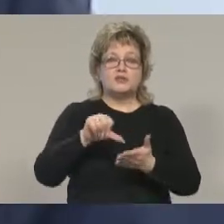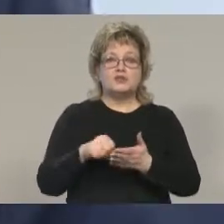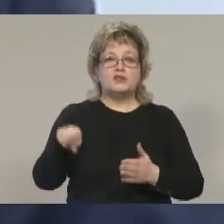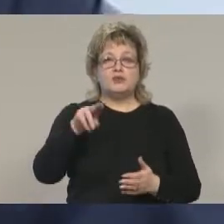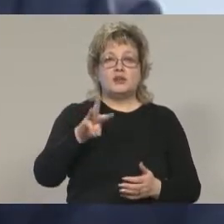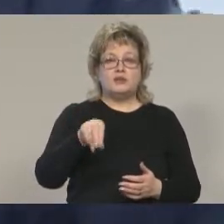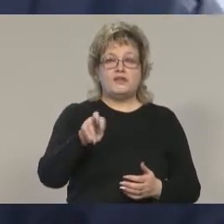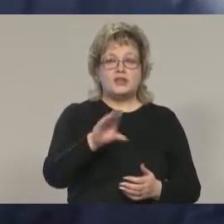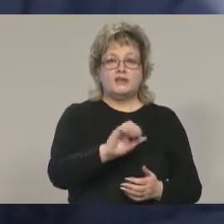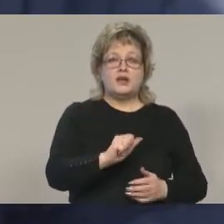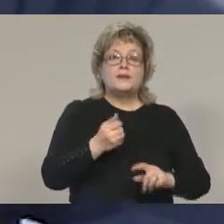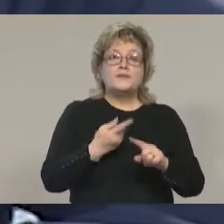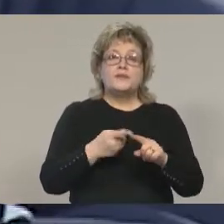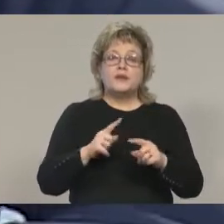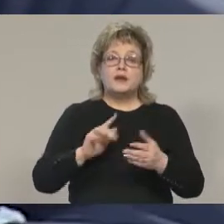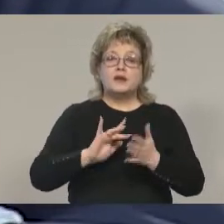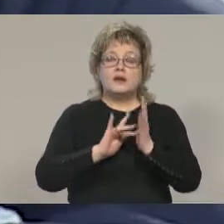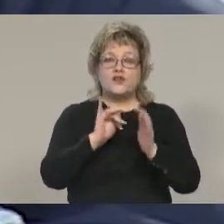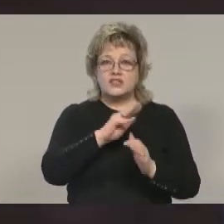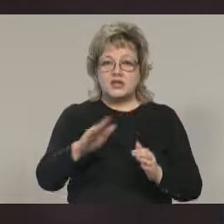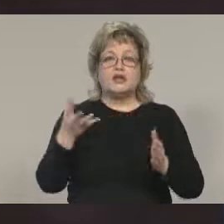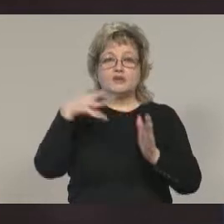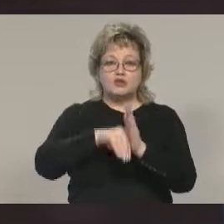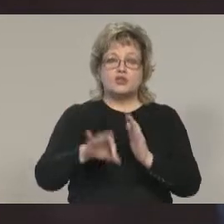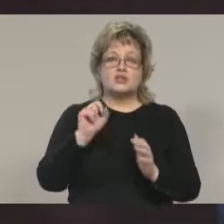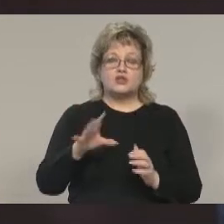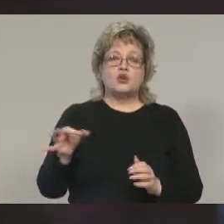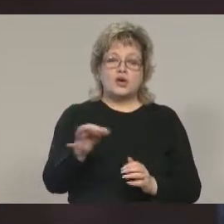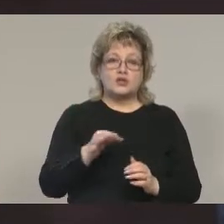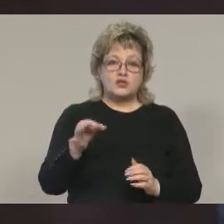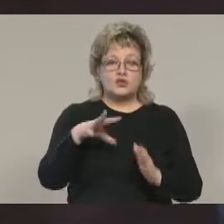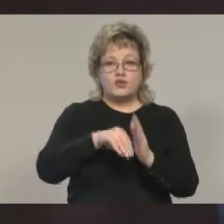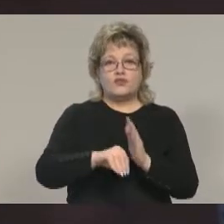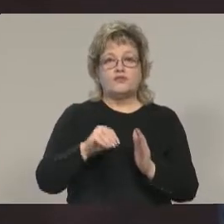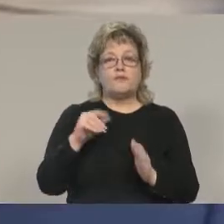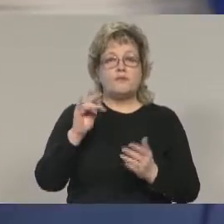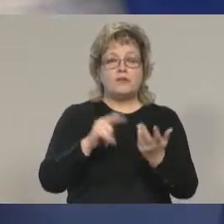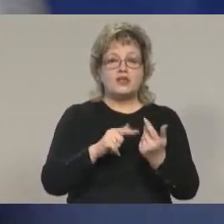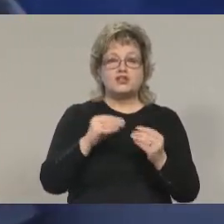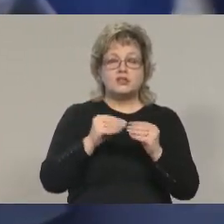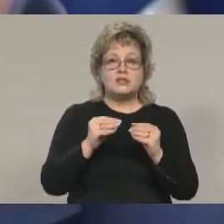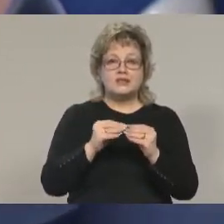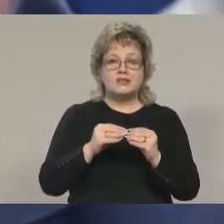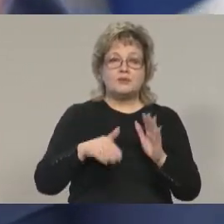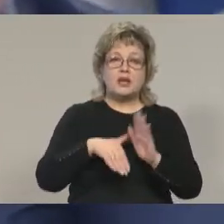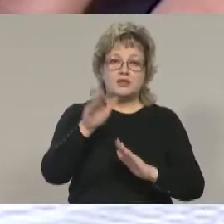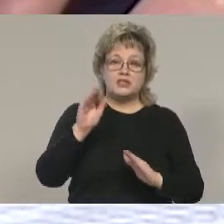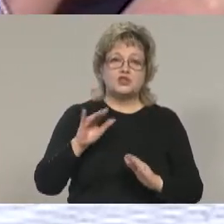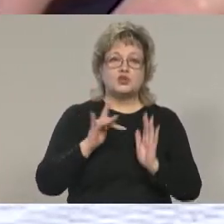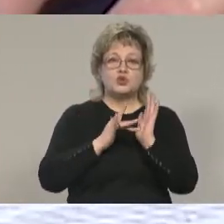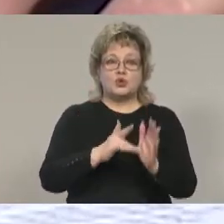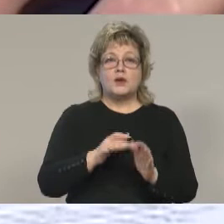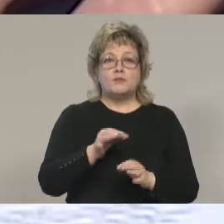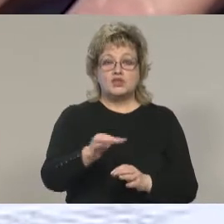Дмитрия Медведева. Федеральное агентство по туризму уже включило «Золотое кольцо Боспорского царства» в перечень 10 приоритетных